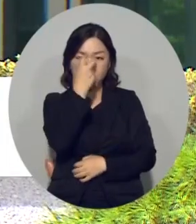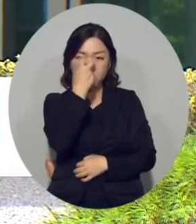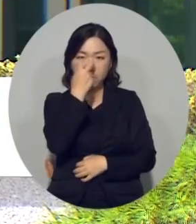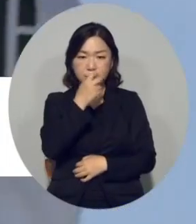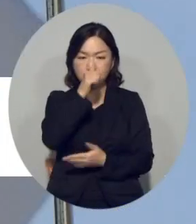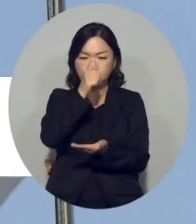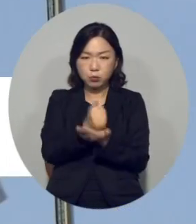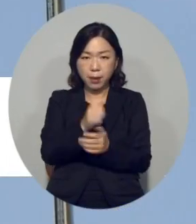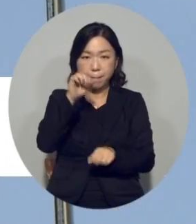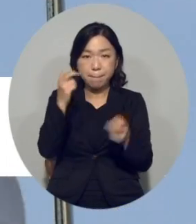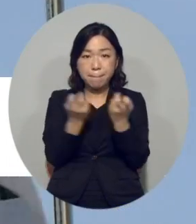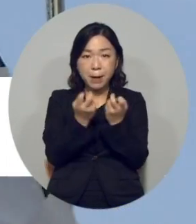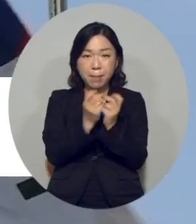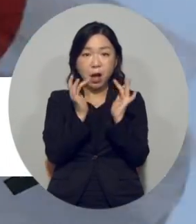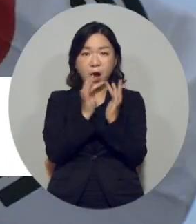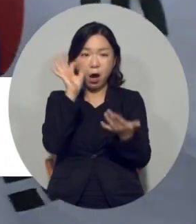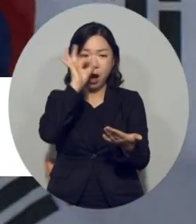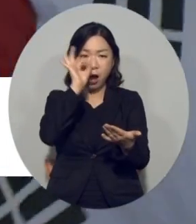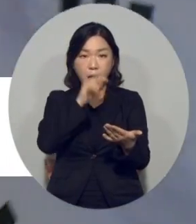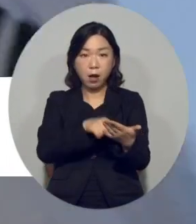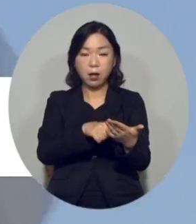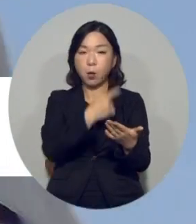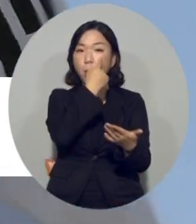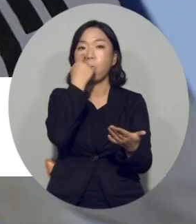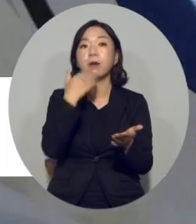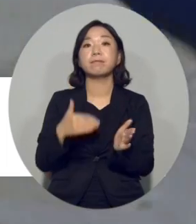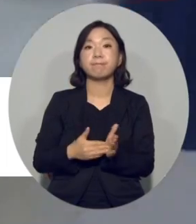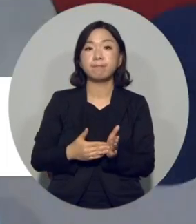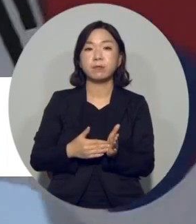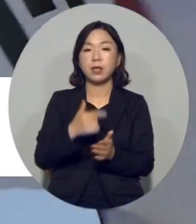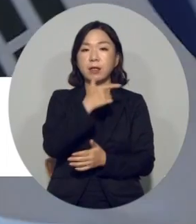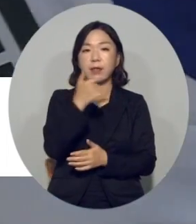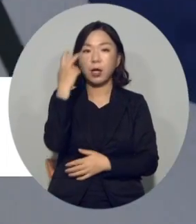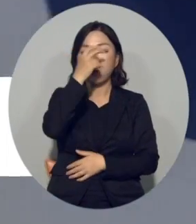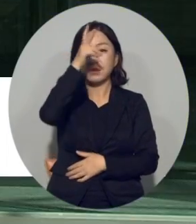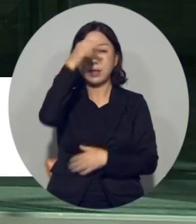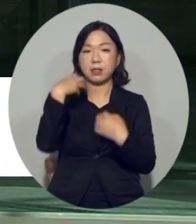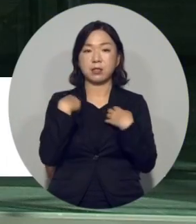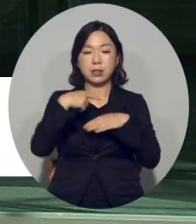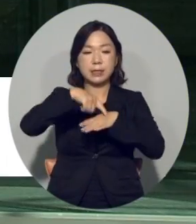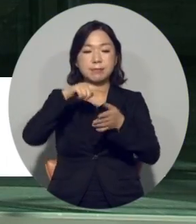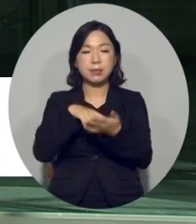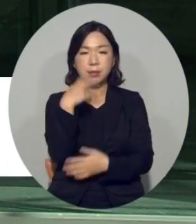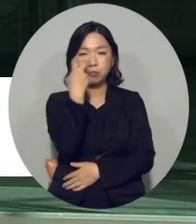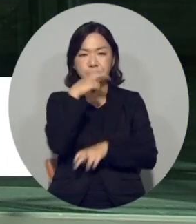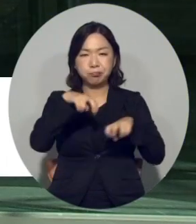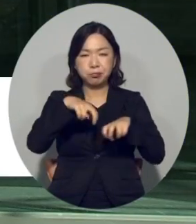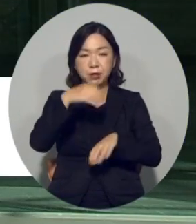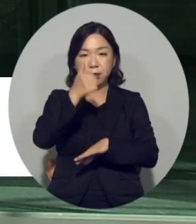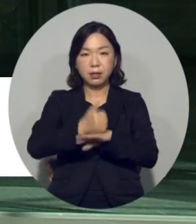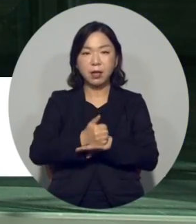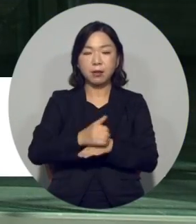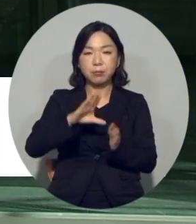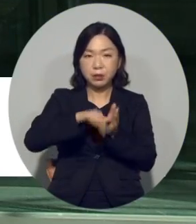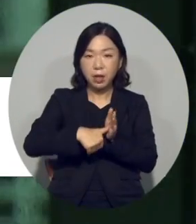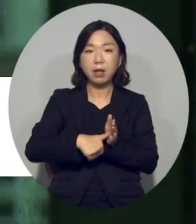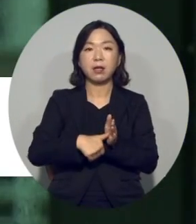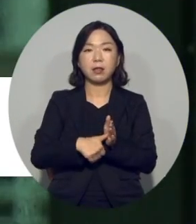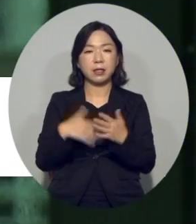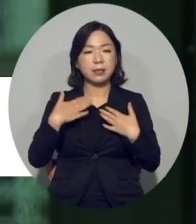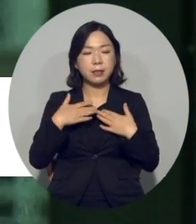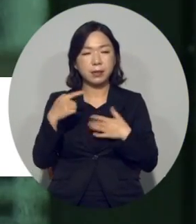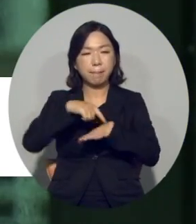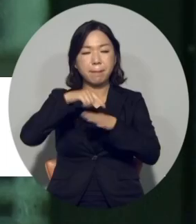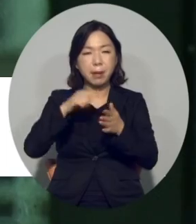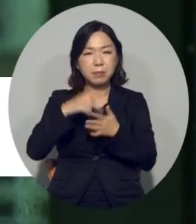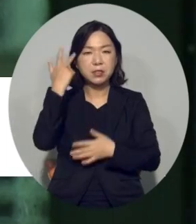범행 수법을 인터넷으로 검색한 것을 확인했고 대검찰청 통합 심리 분석 결과 범행 당시 심신미약 상태는